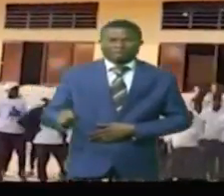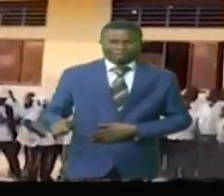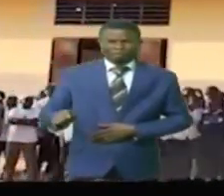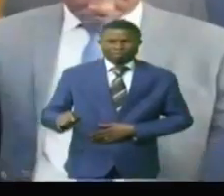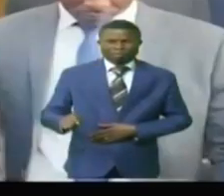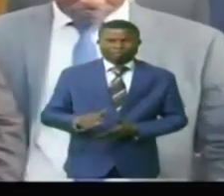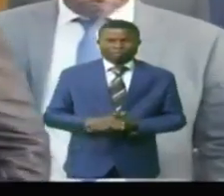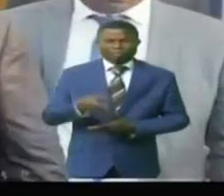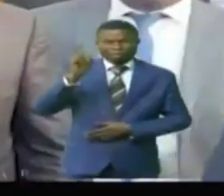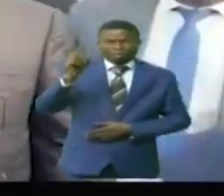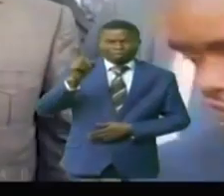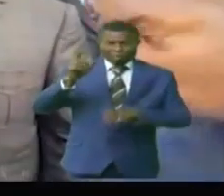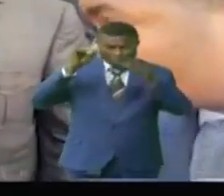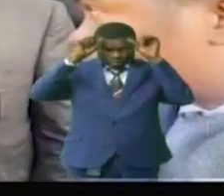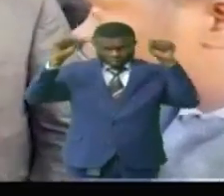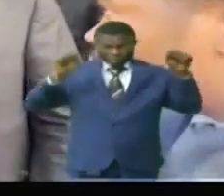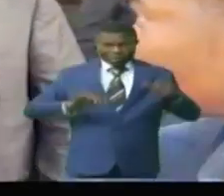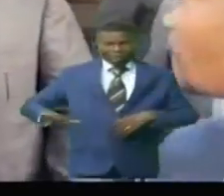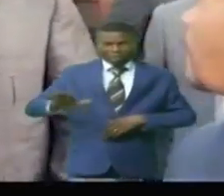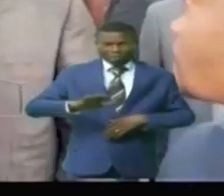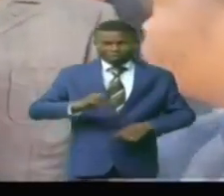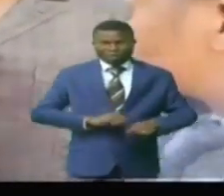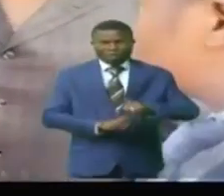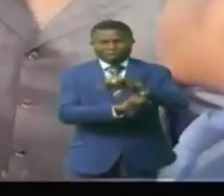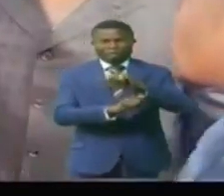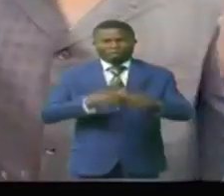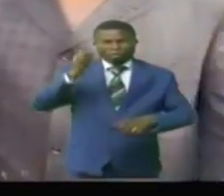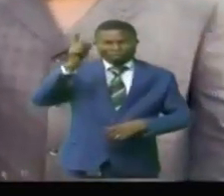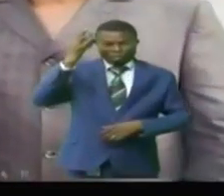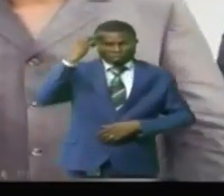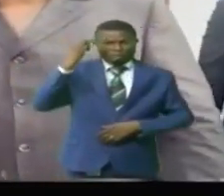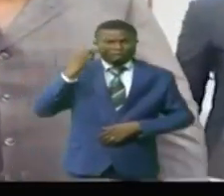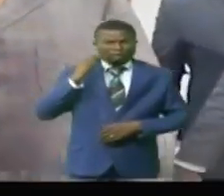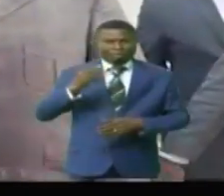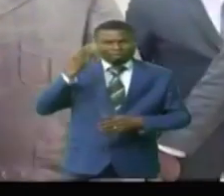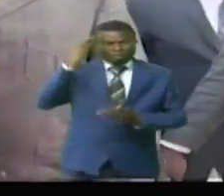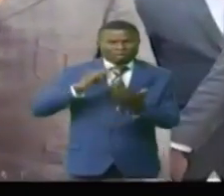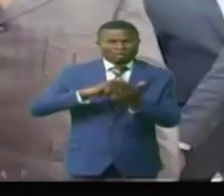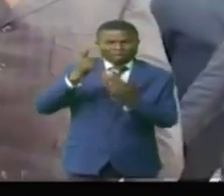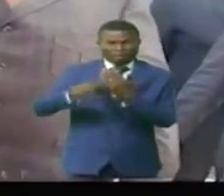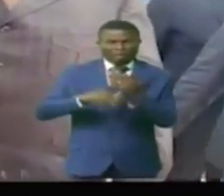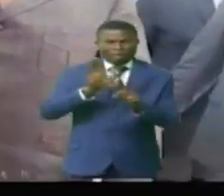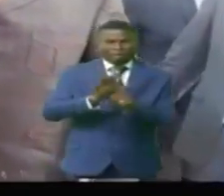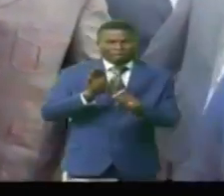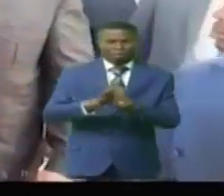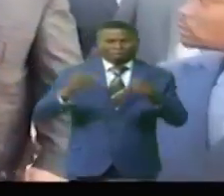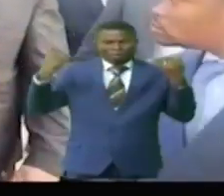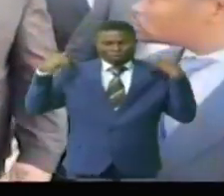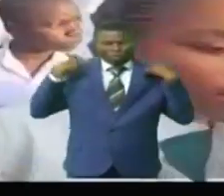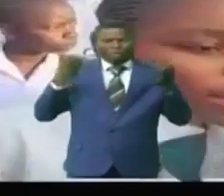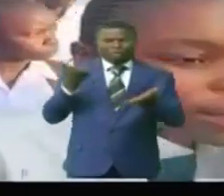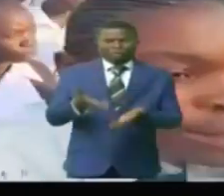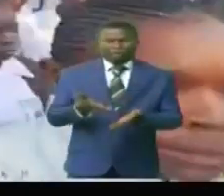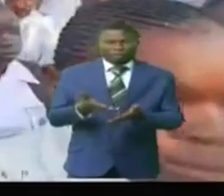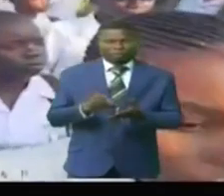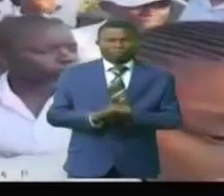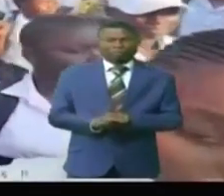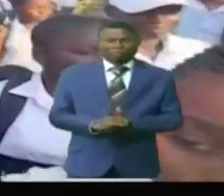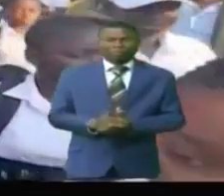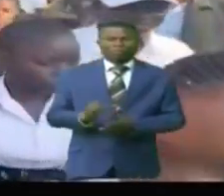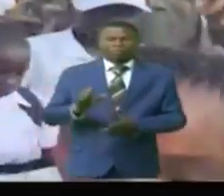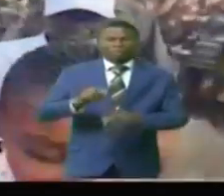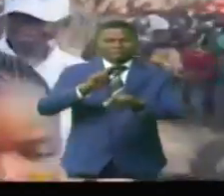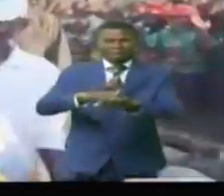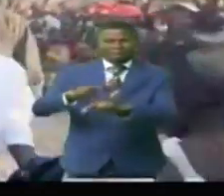Le premier citoyen du pays qu'accompagnait le premier ministre, la ministre du Plan et de nombreux autres officiels a installé les élèves